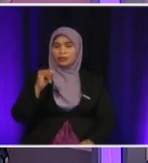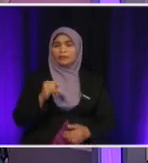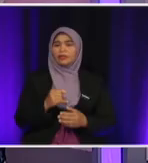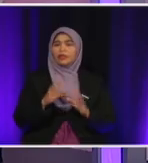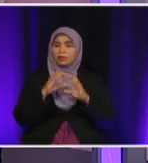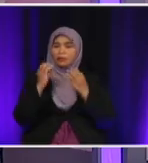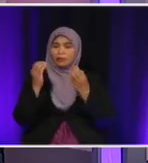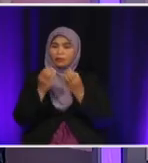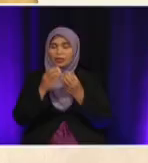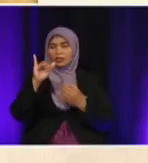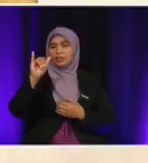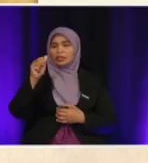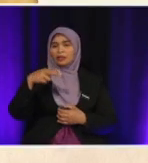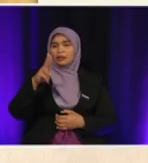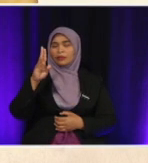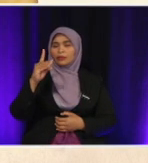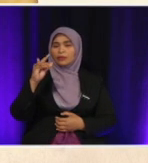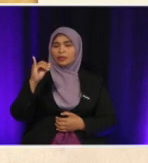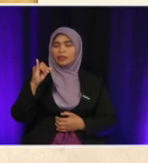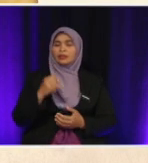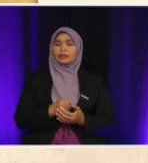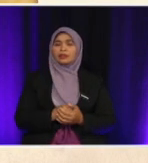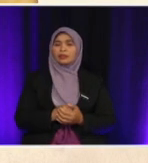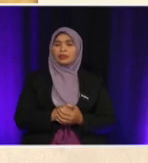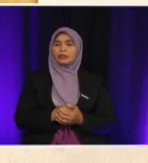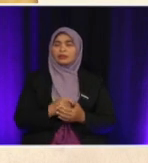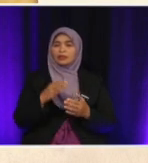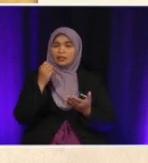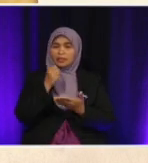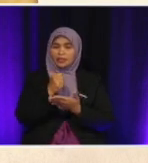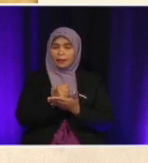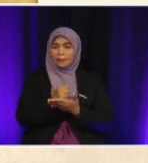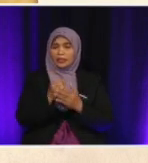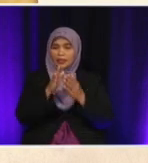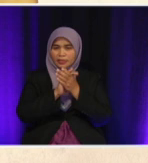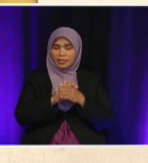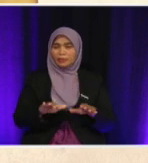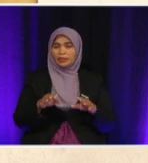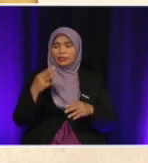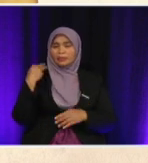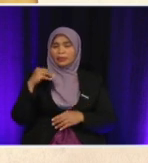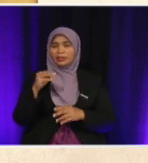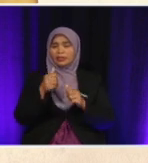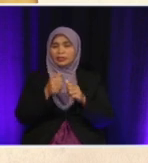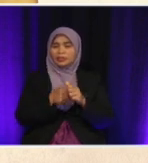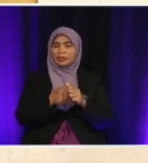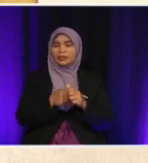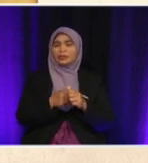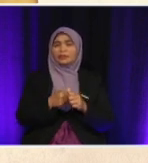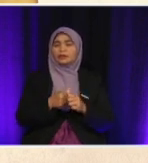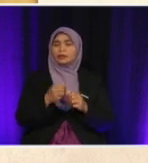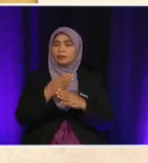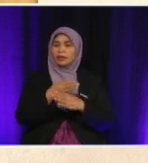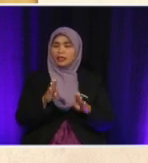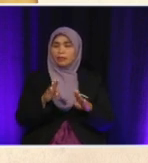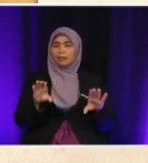Yahudi sebagai satu umat dan dijamin keselamatan mereka setiap kelompok bebas mengamalkan